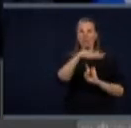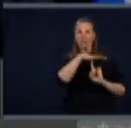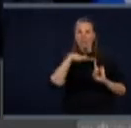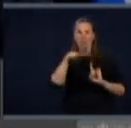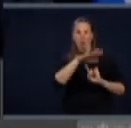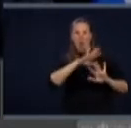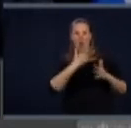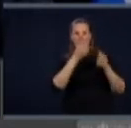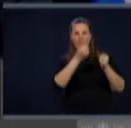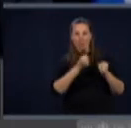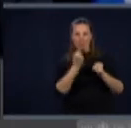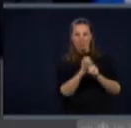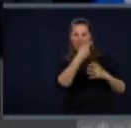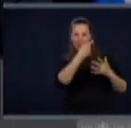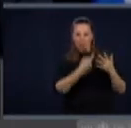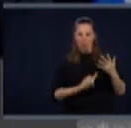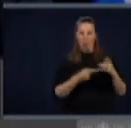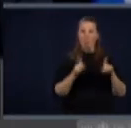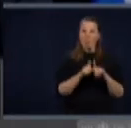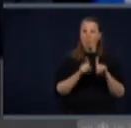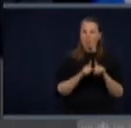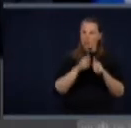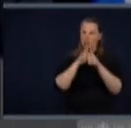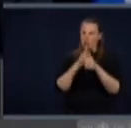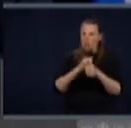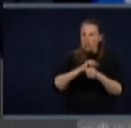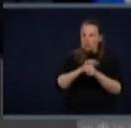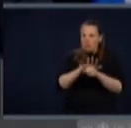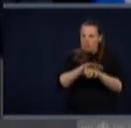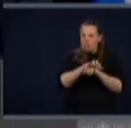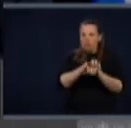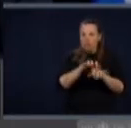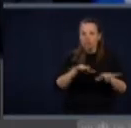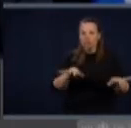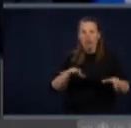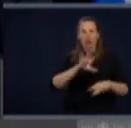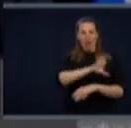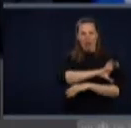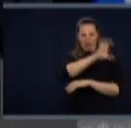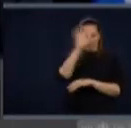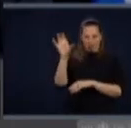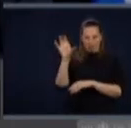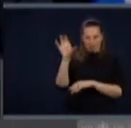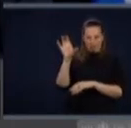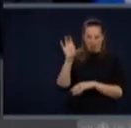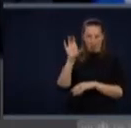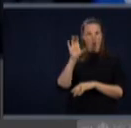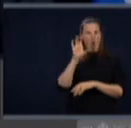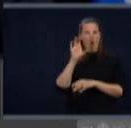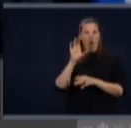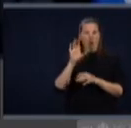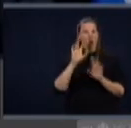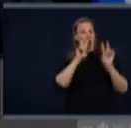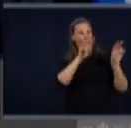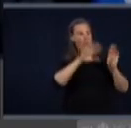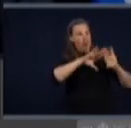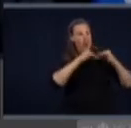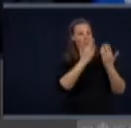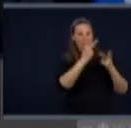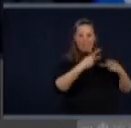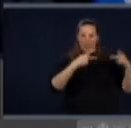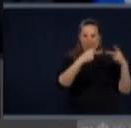possible. N'oubliez pas qu'on regarde aussi une épidémiologie qui est différente. Quand on parle au Canada, c'est une chose. Quand on parle à chacune des provinces, avec la connaissance de